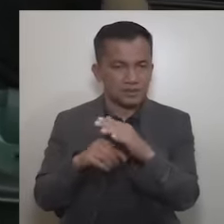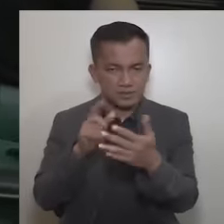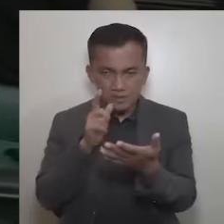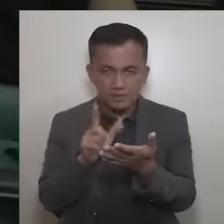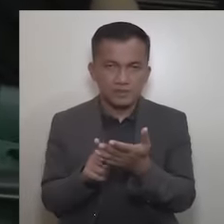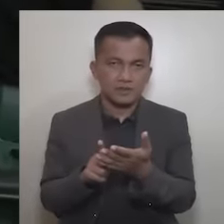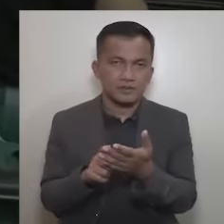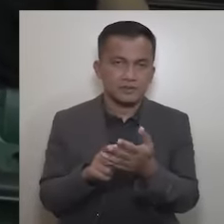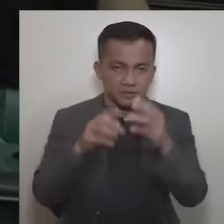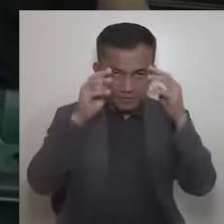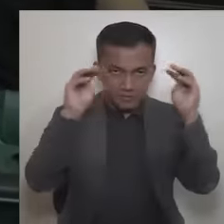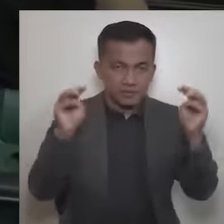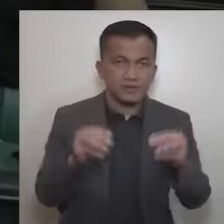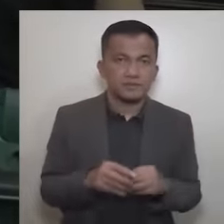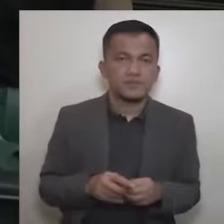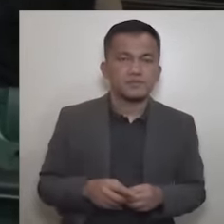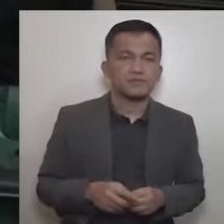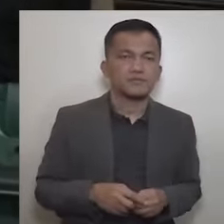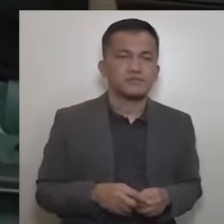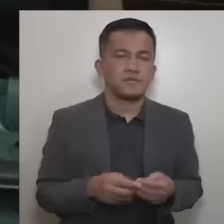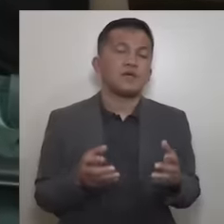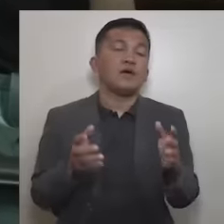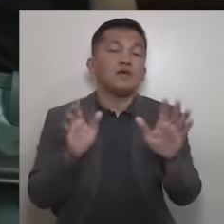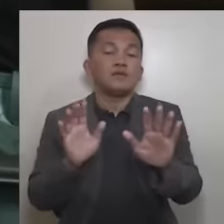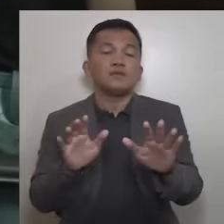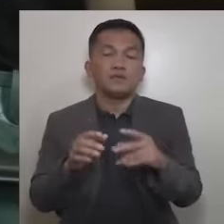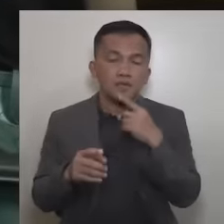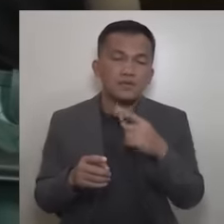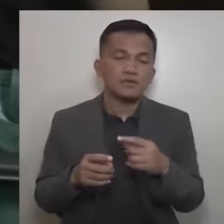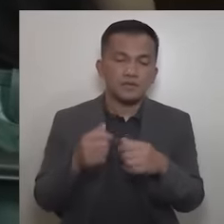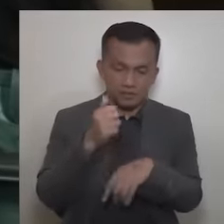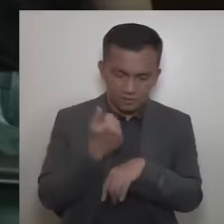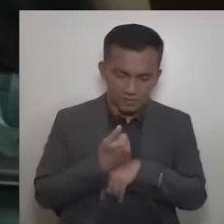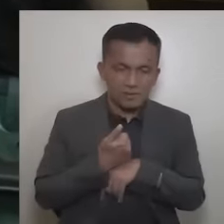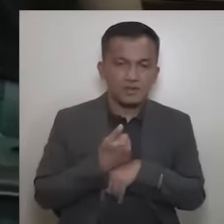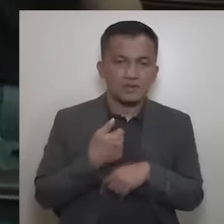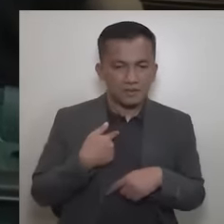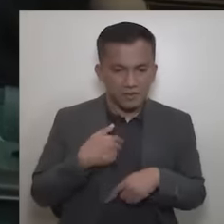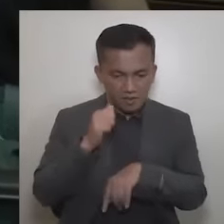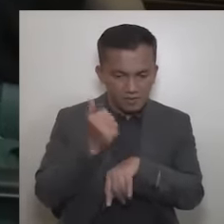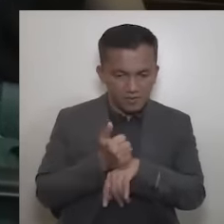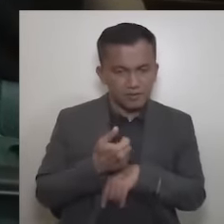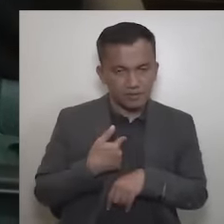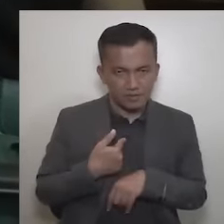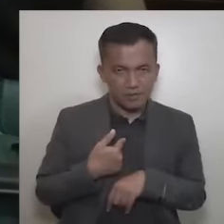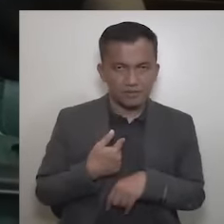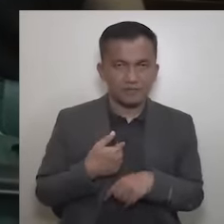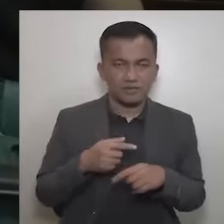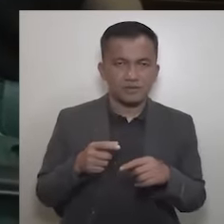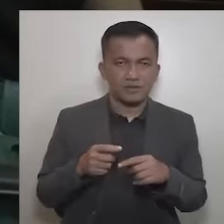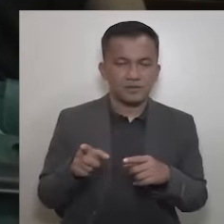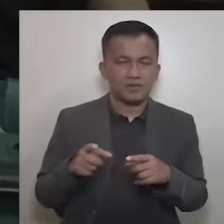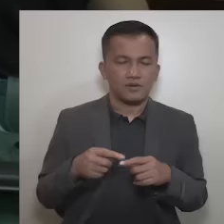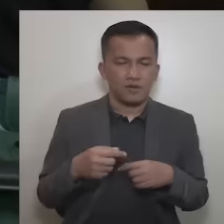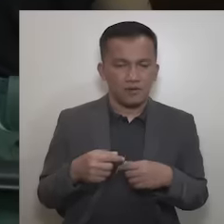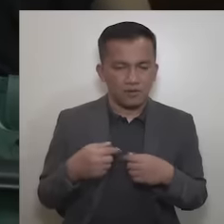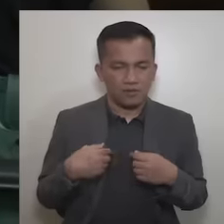letter kay Mayora. Well, yun nga, I think in-assign din naman sa akin yan as the spokesperson of the city to